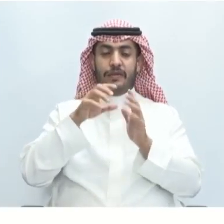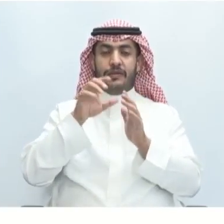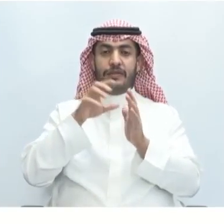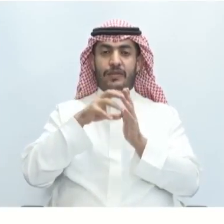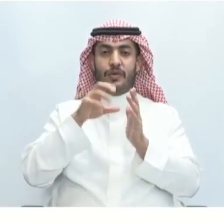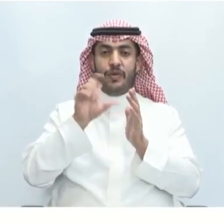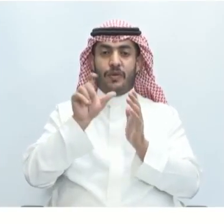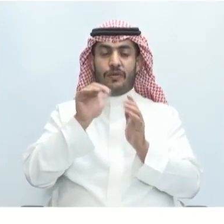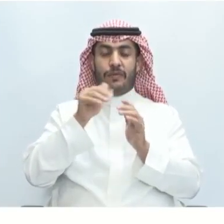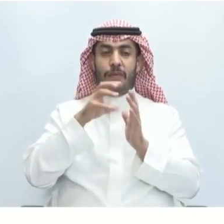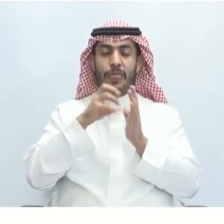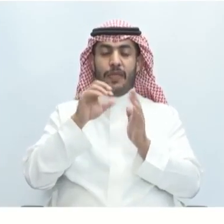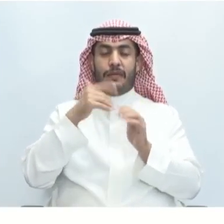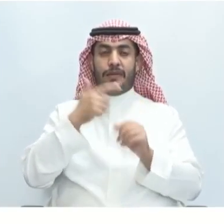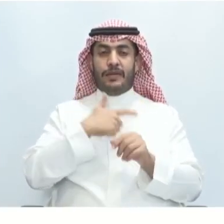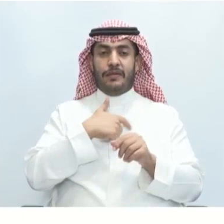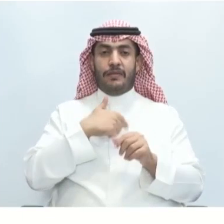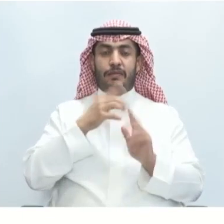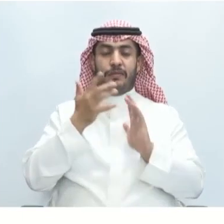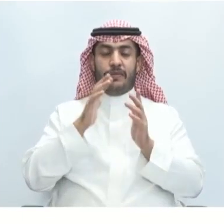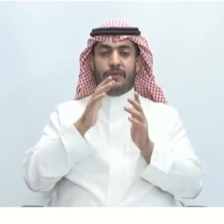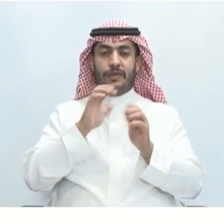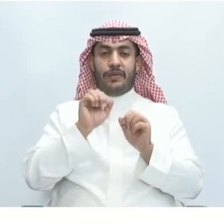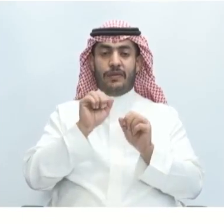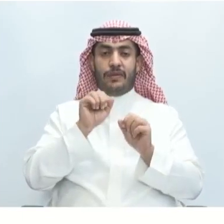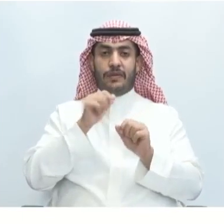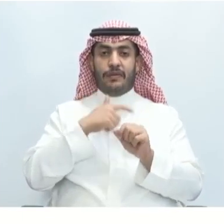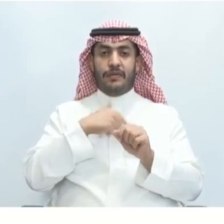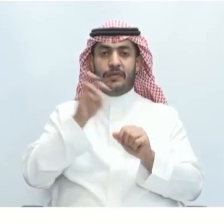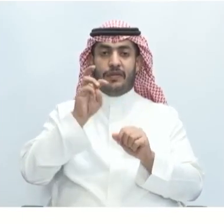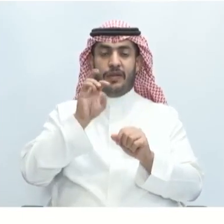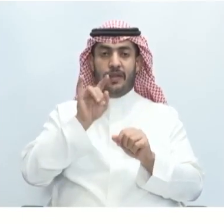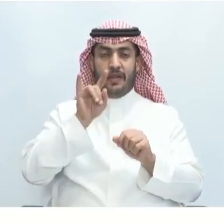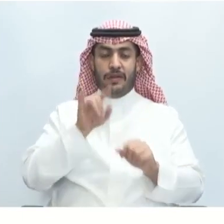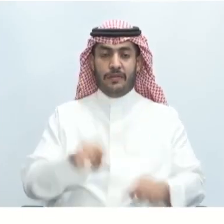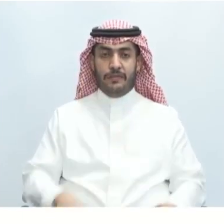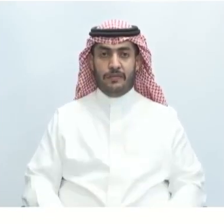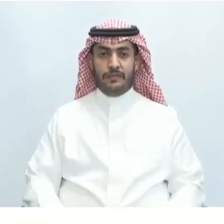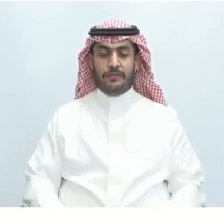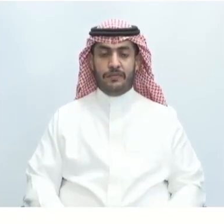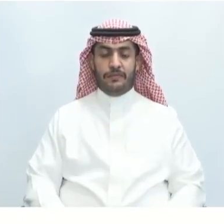ومن ثم نقل نسخ بعد ذلك نسميها توقعات مثلا شركه الطيران